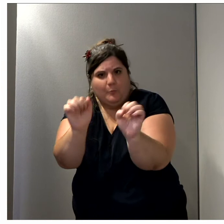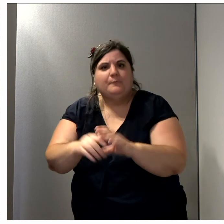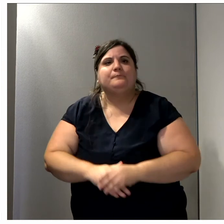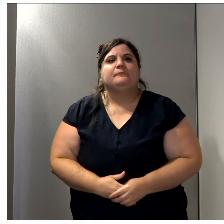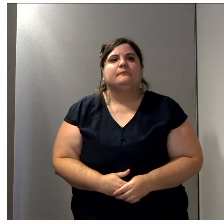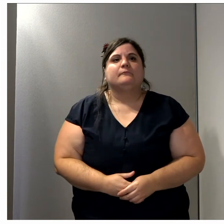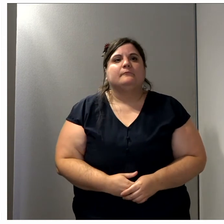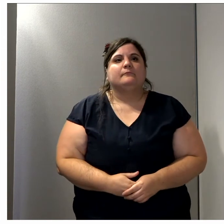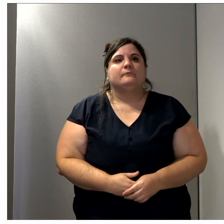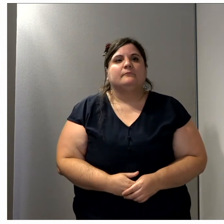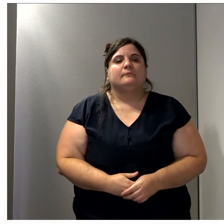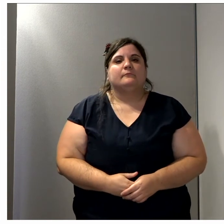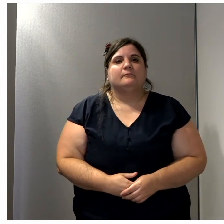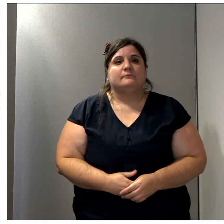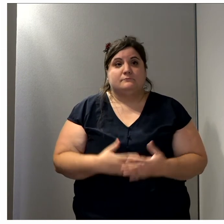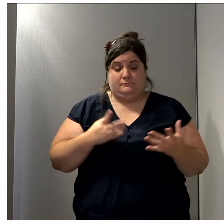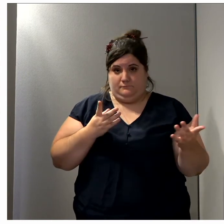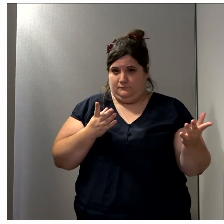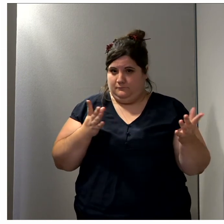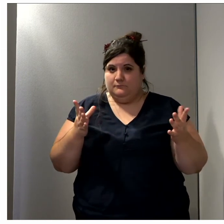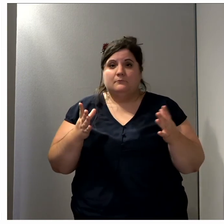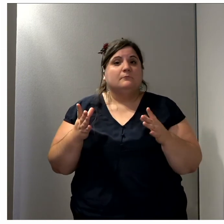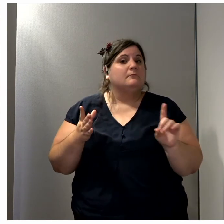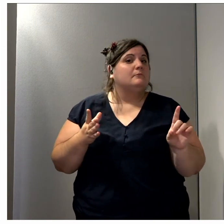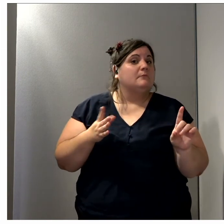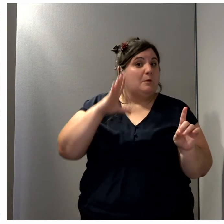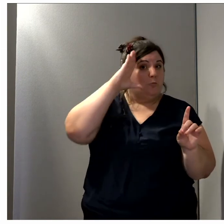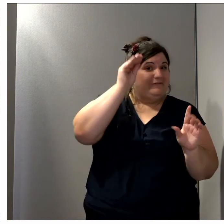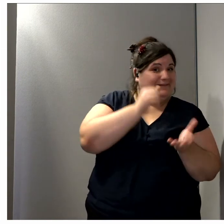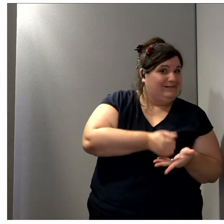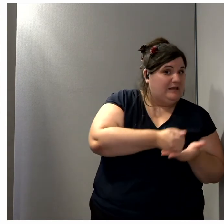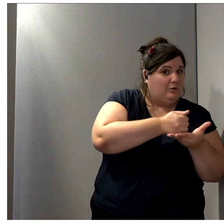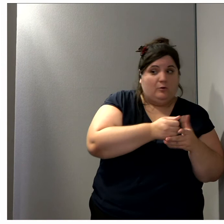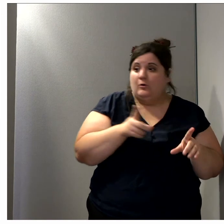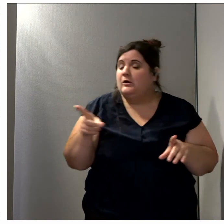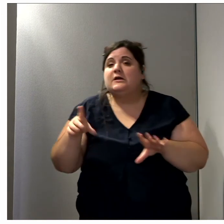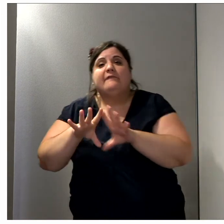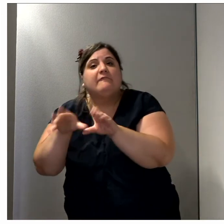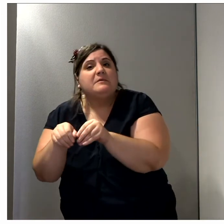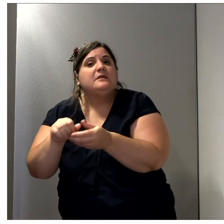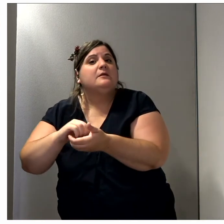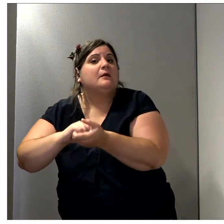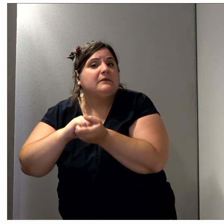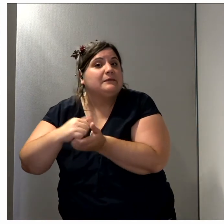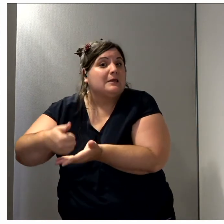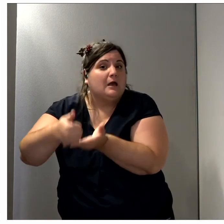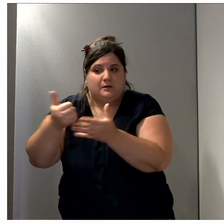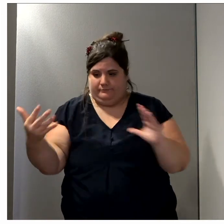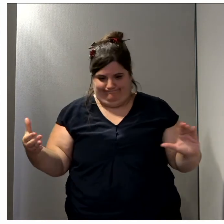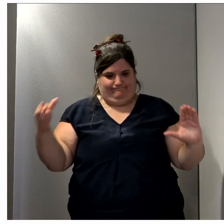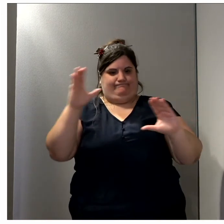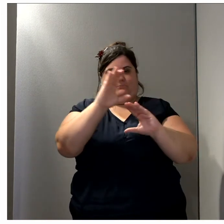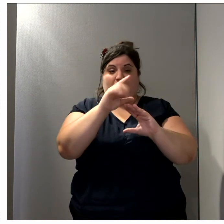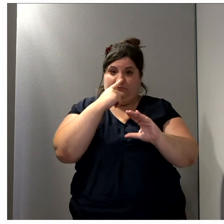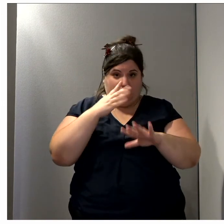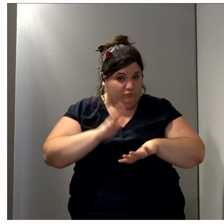Ensuite, la complémentarité entre aidant professionnel et proche aidant est difficile à mettre en œuvre, tant